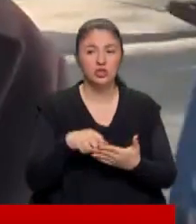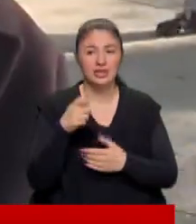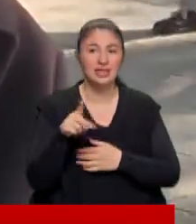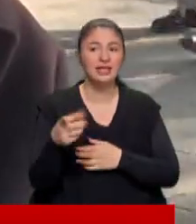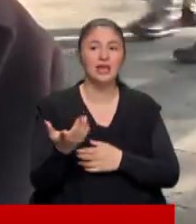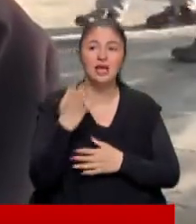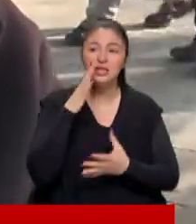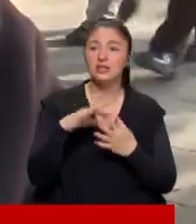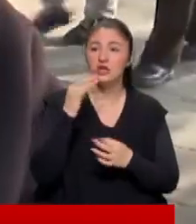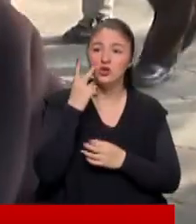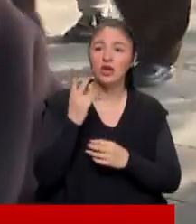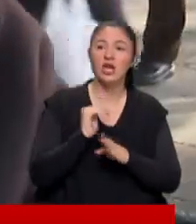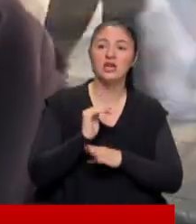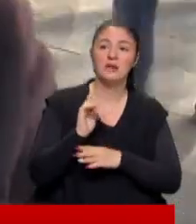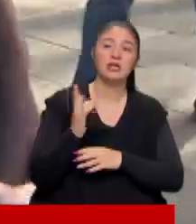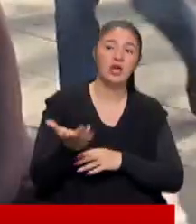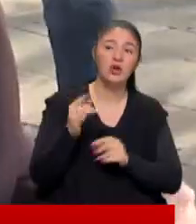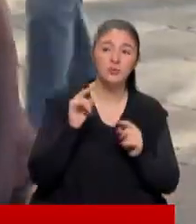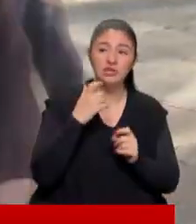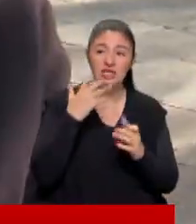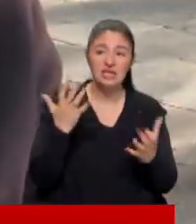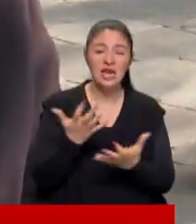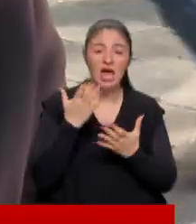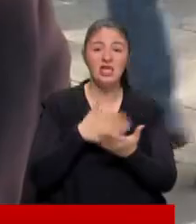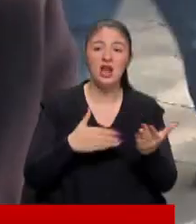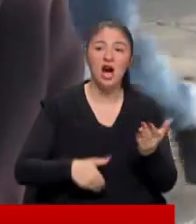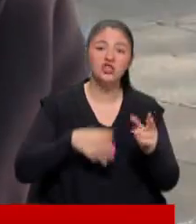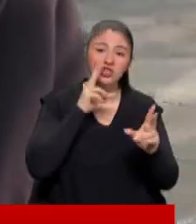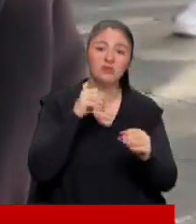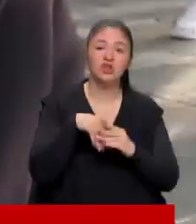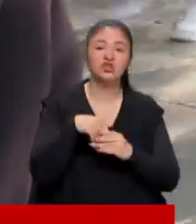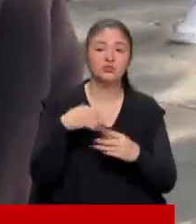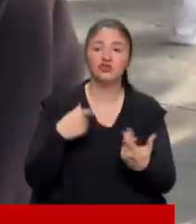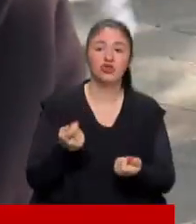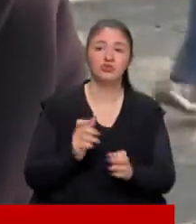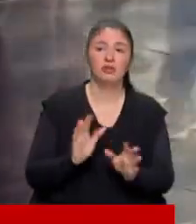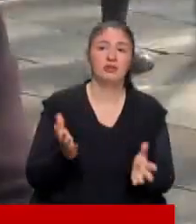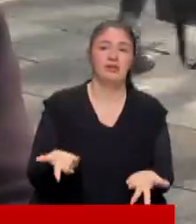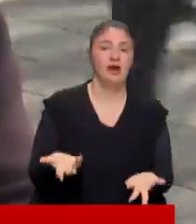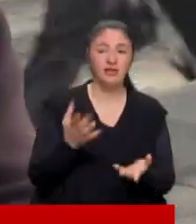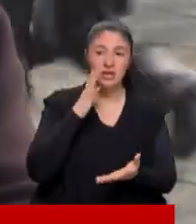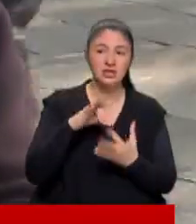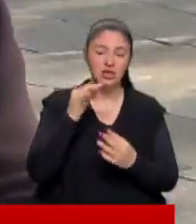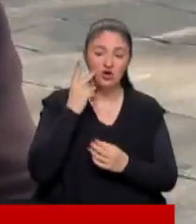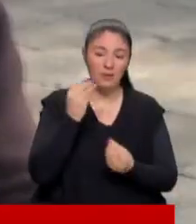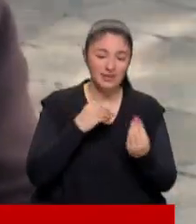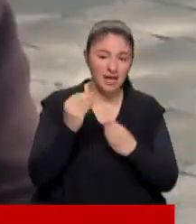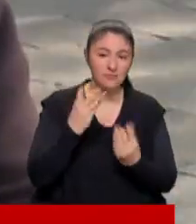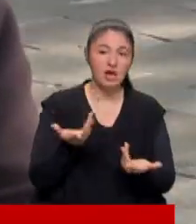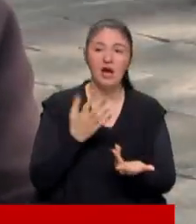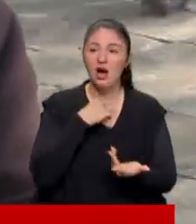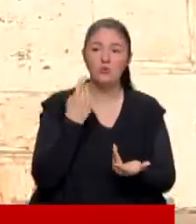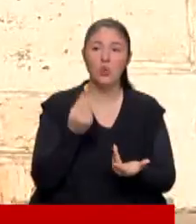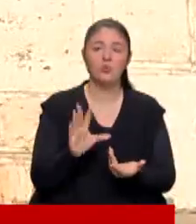de. İnsan gibi yaşamak gerekiyor. Bunca yıl yarı aç yatmak için çalışmadık yani. İnsan gibi beslenmek